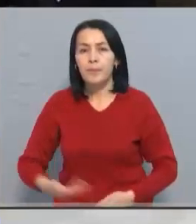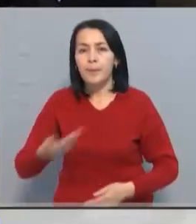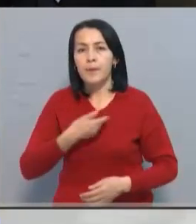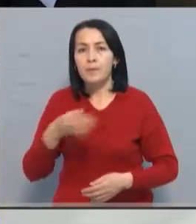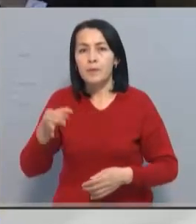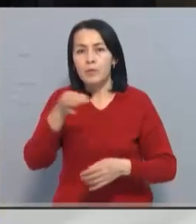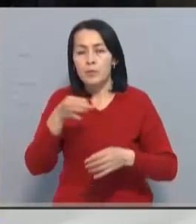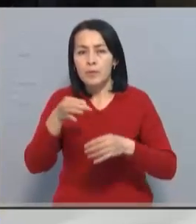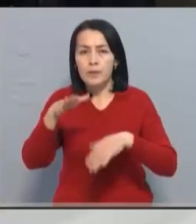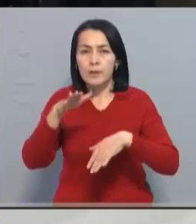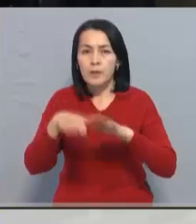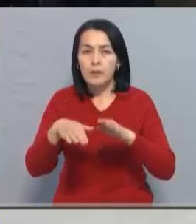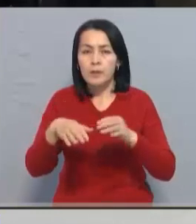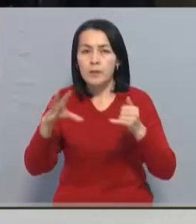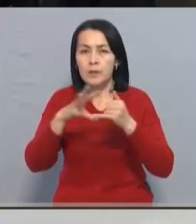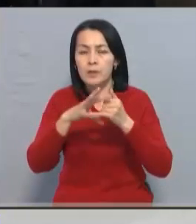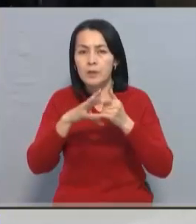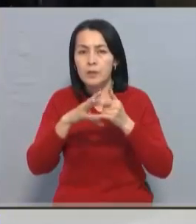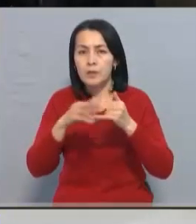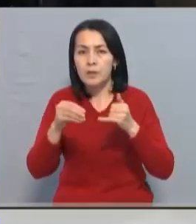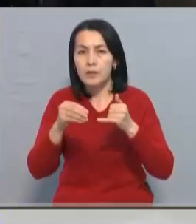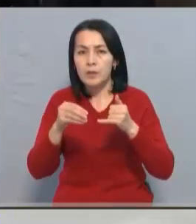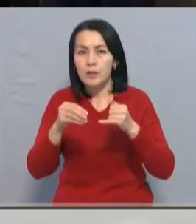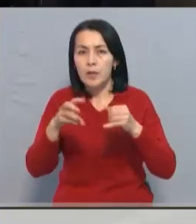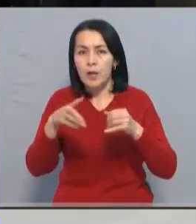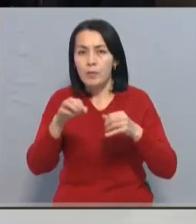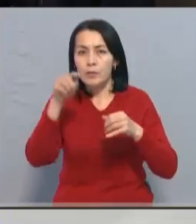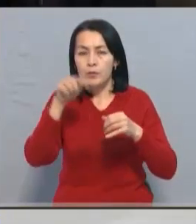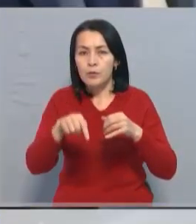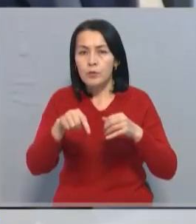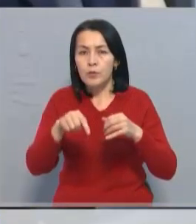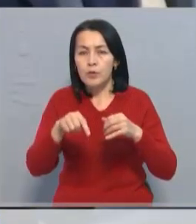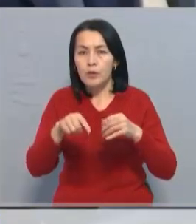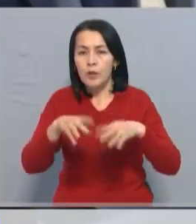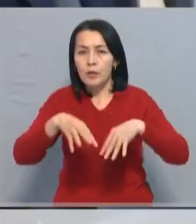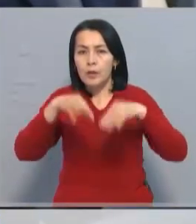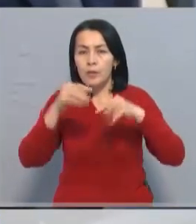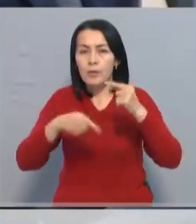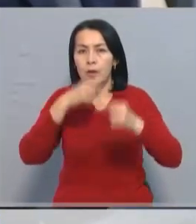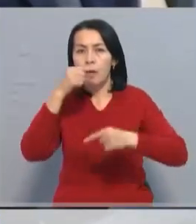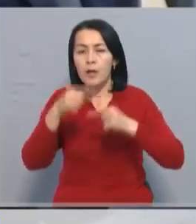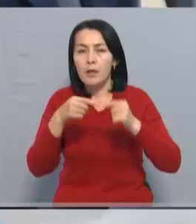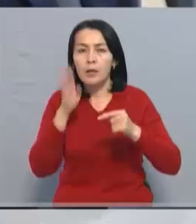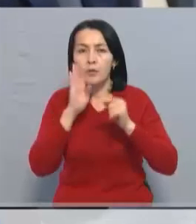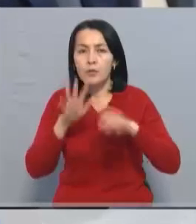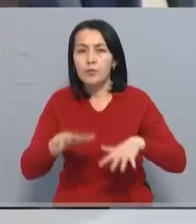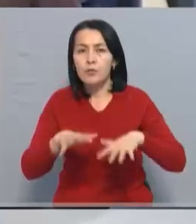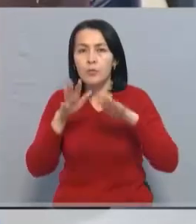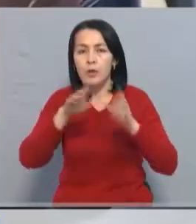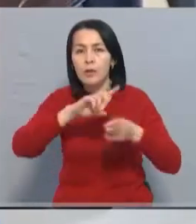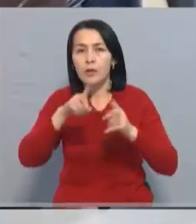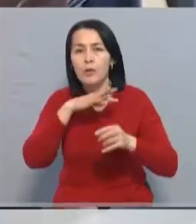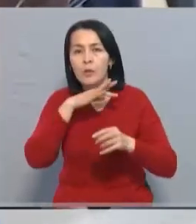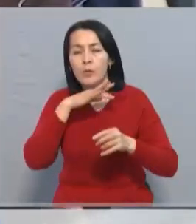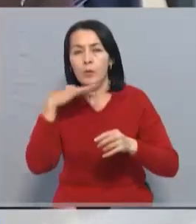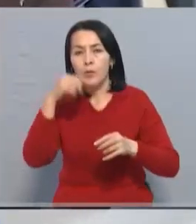өңірдің ерекшелігі жерде том тұрады да, бірақ қар бетіндегі еріп, ары қарай тасқынға айналады. Көп жылдар